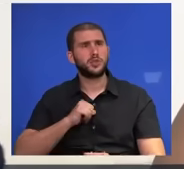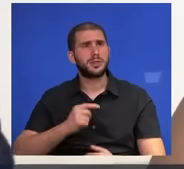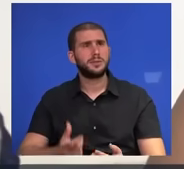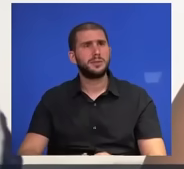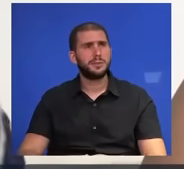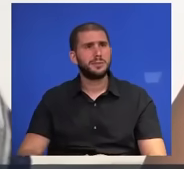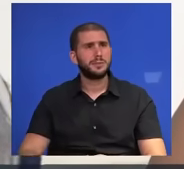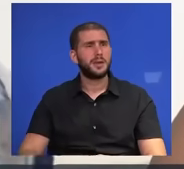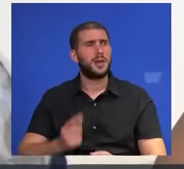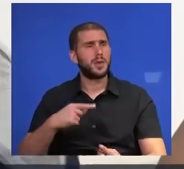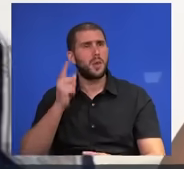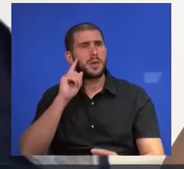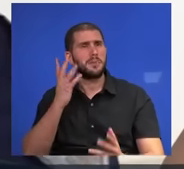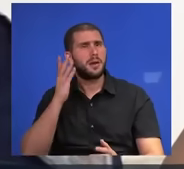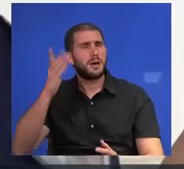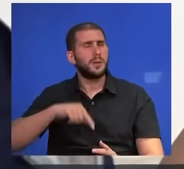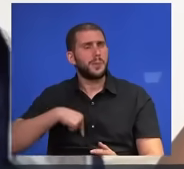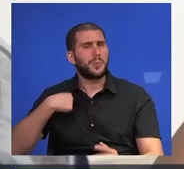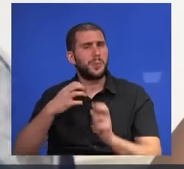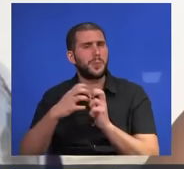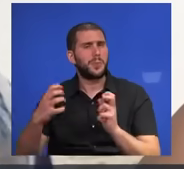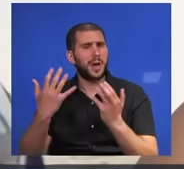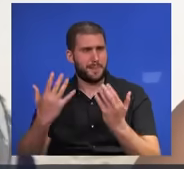לא יודעים לאיזה פרק זמן הם יהיו פה,